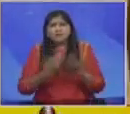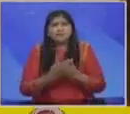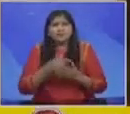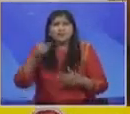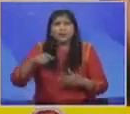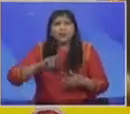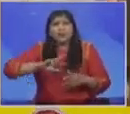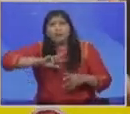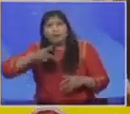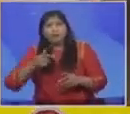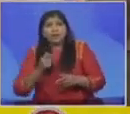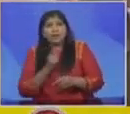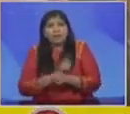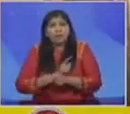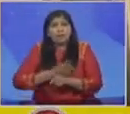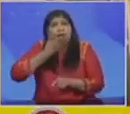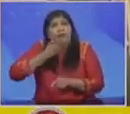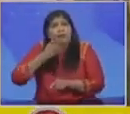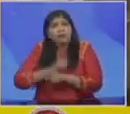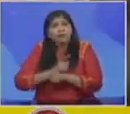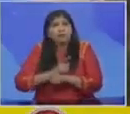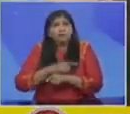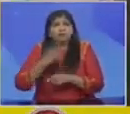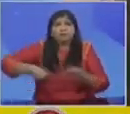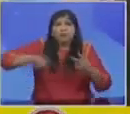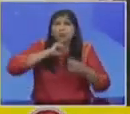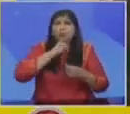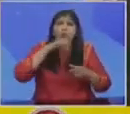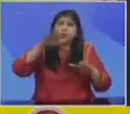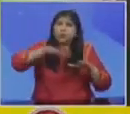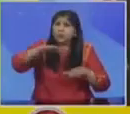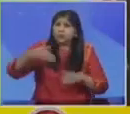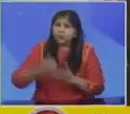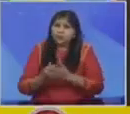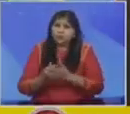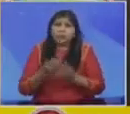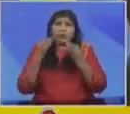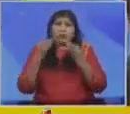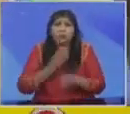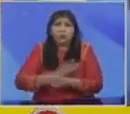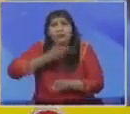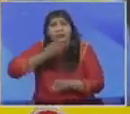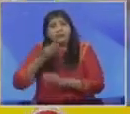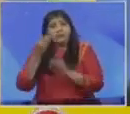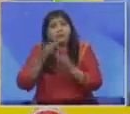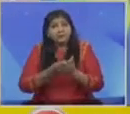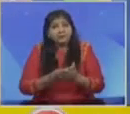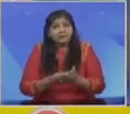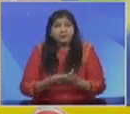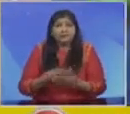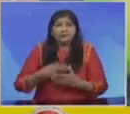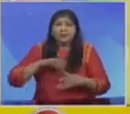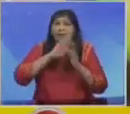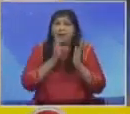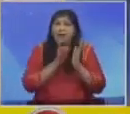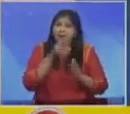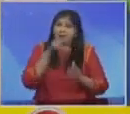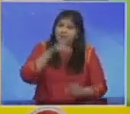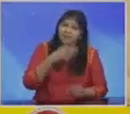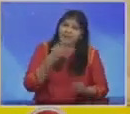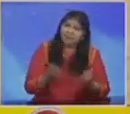अपने प्रशिक्षण के दम पर अनेक युवाओं को राष्ट्र सेवा के योग्य बनाया है। आइए हम सब